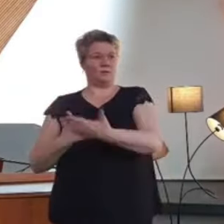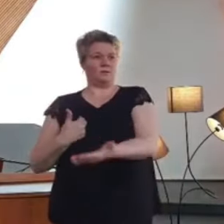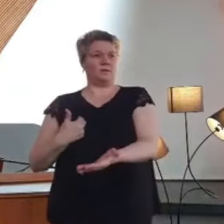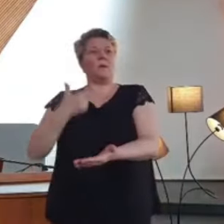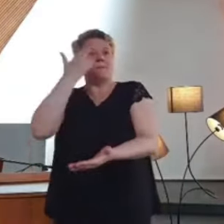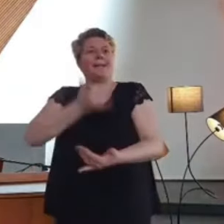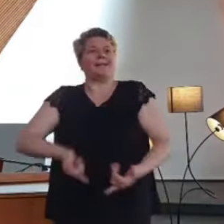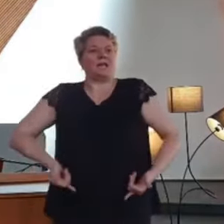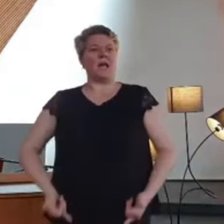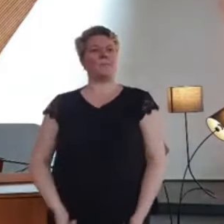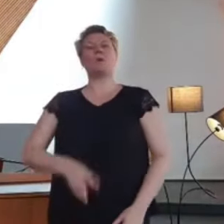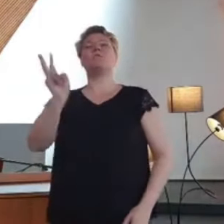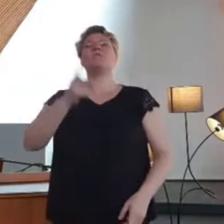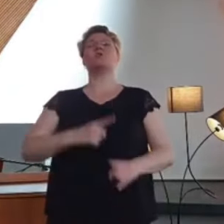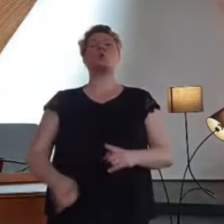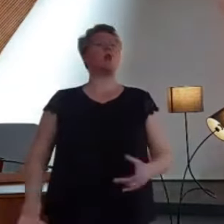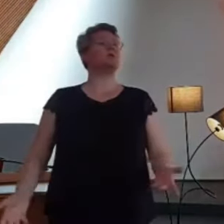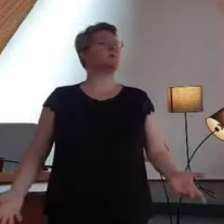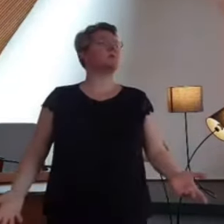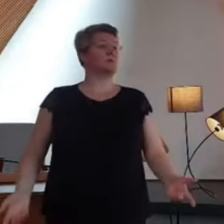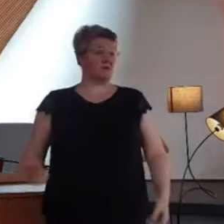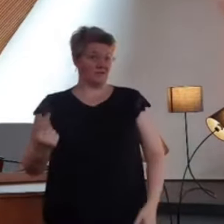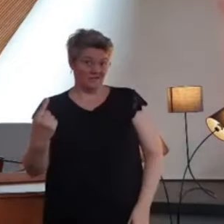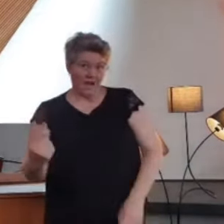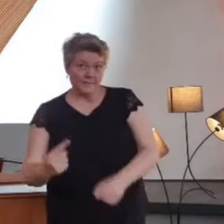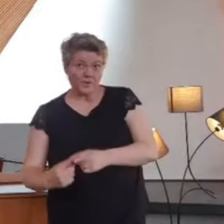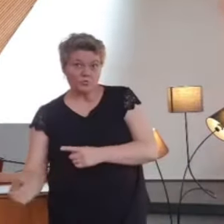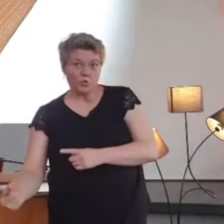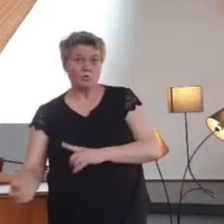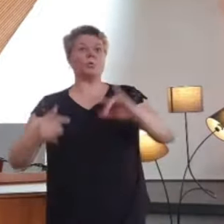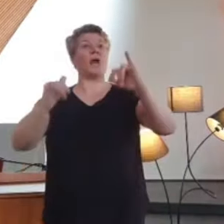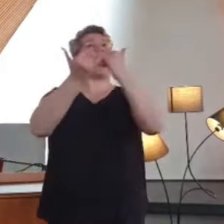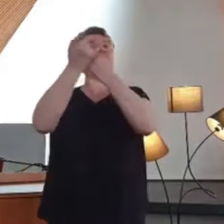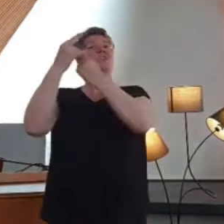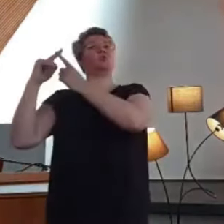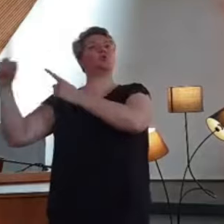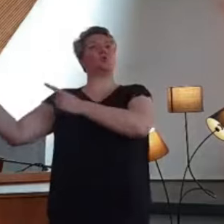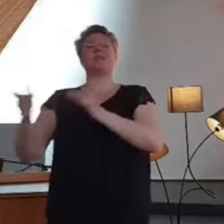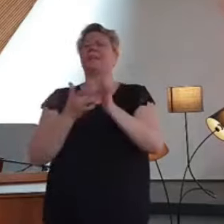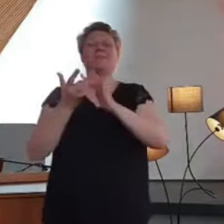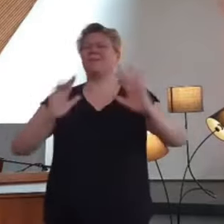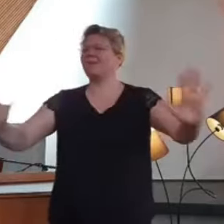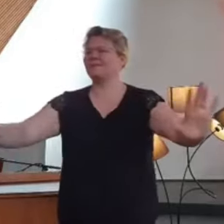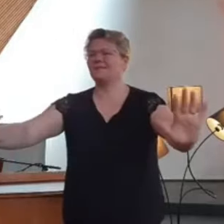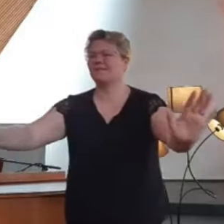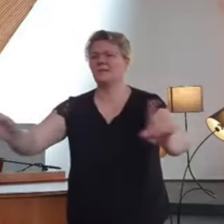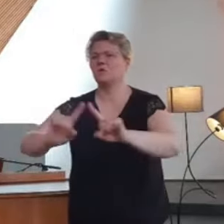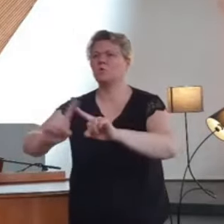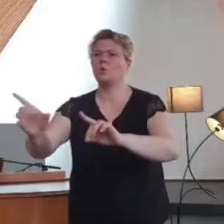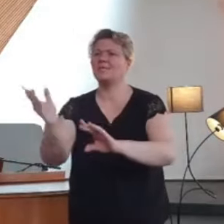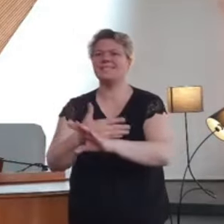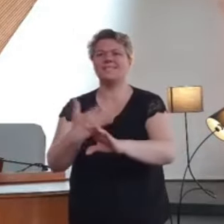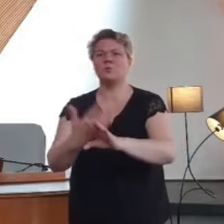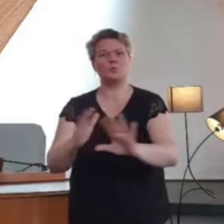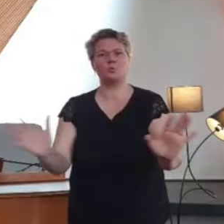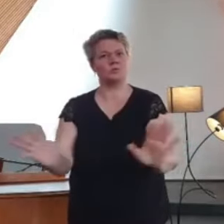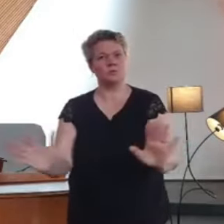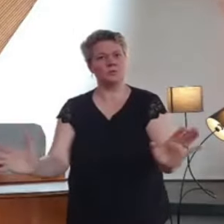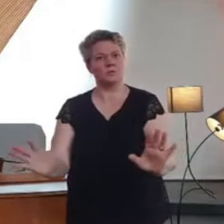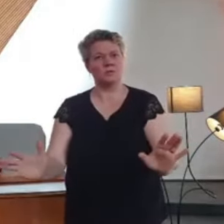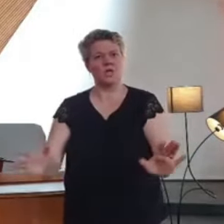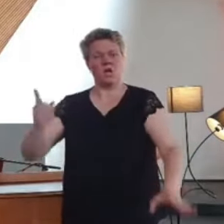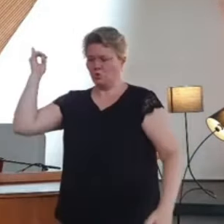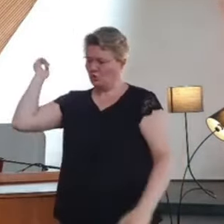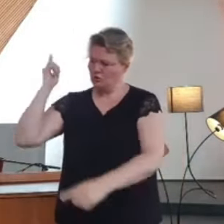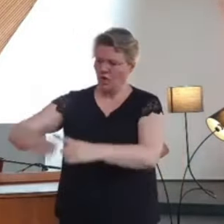blind geboren. Wer hat denn jetzt Schuld? Er selbst oder sind es seine Eltern? Und er sagt: Weder noch. Keiner trägt die Schuld daran. Es ist